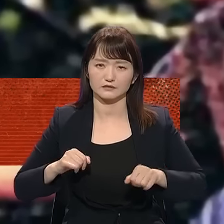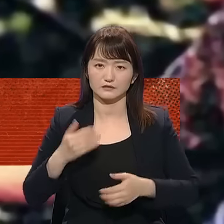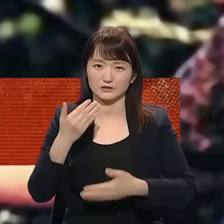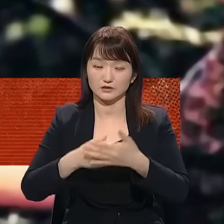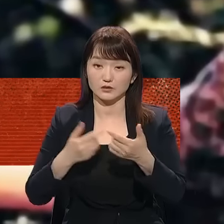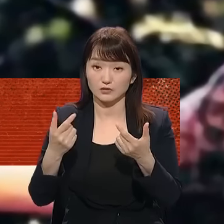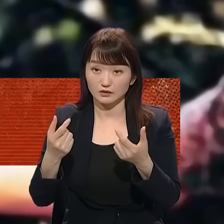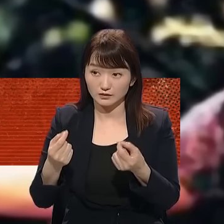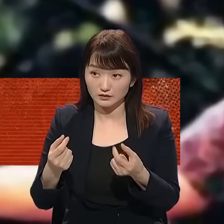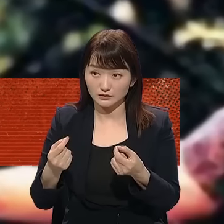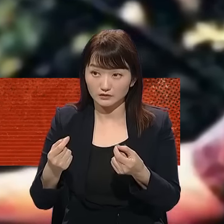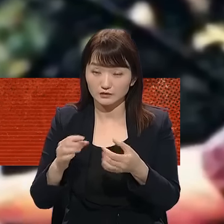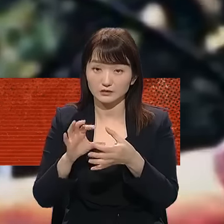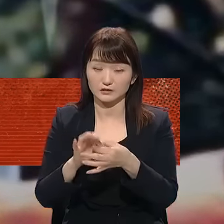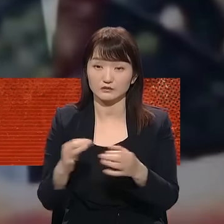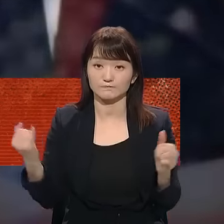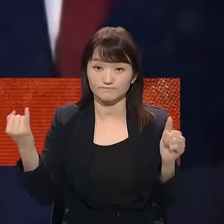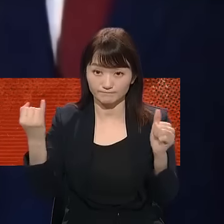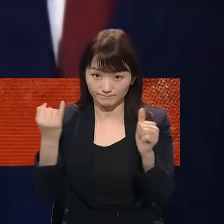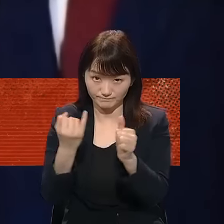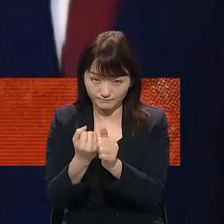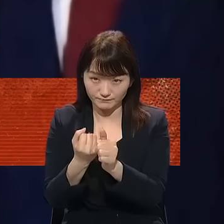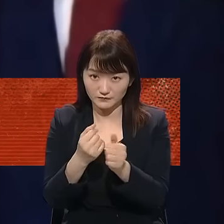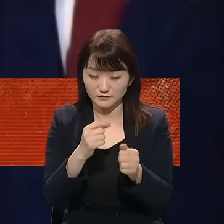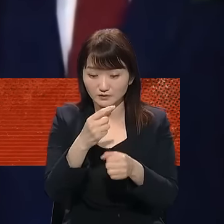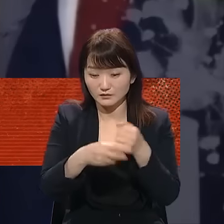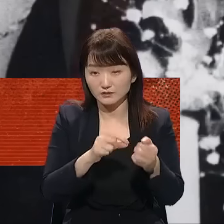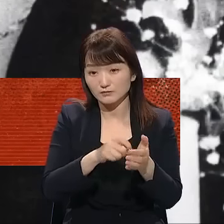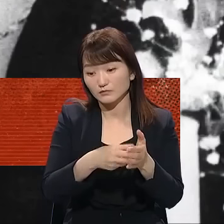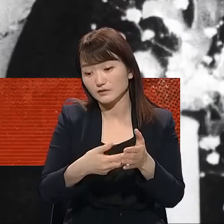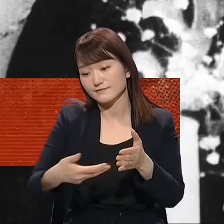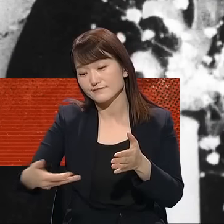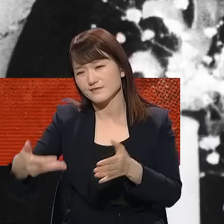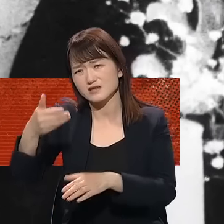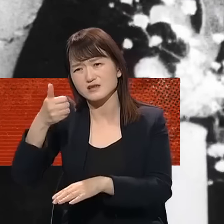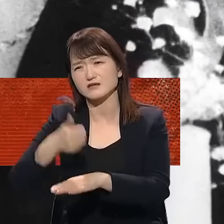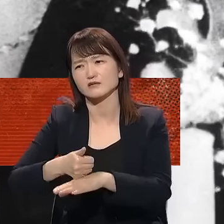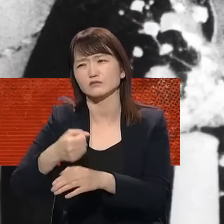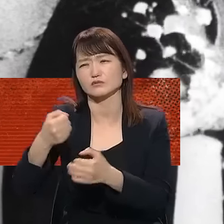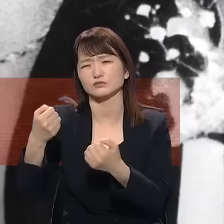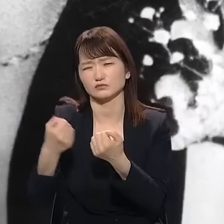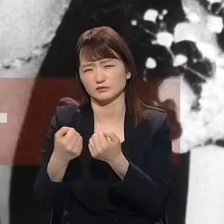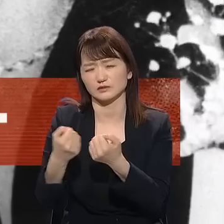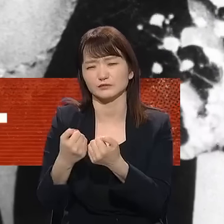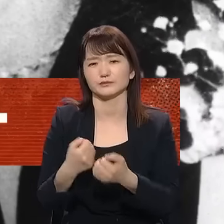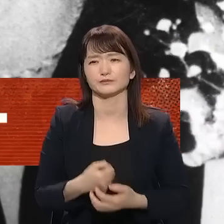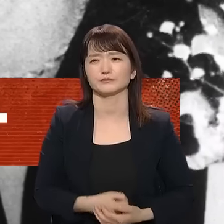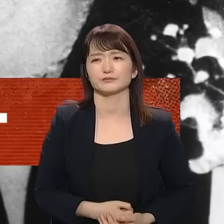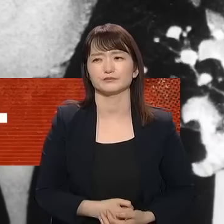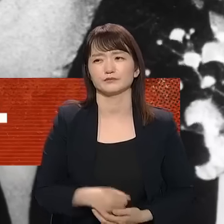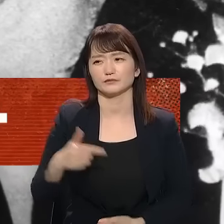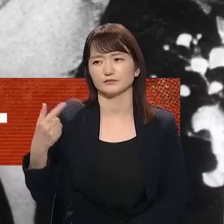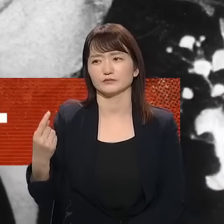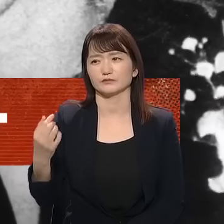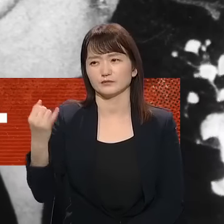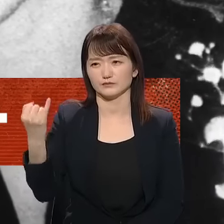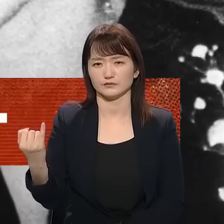관계가 어 그로부터 이렇게 몇십년이 흐르니까 진흙탕 싸움이 돼 버렸습니다 근데 이제 노관장